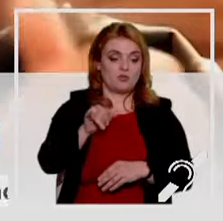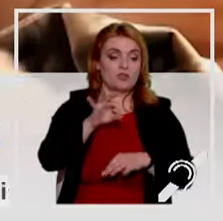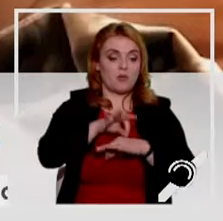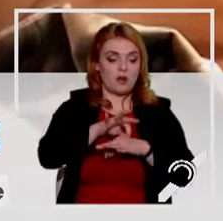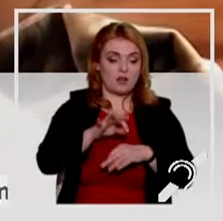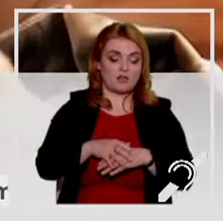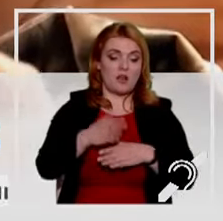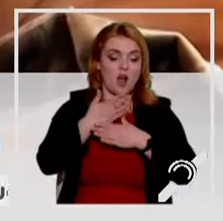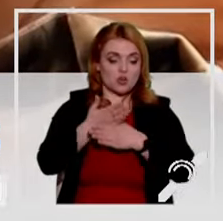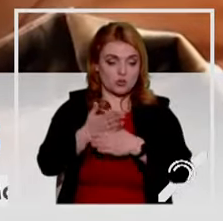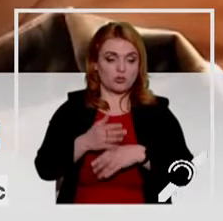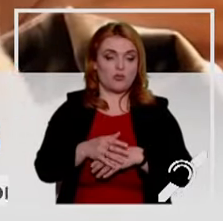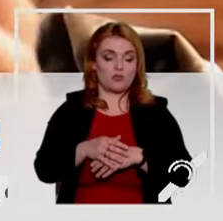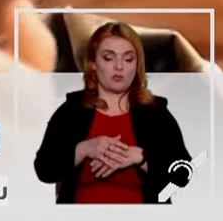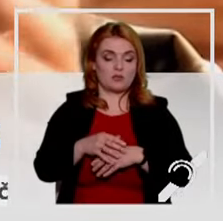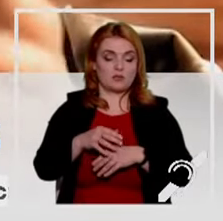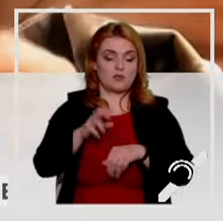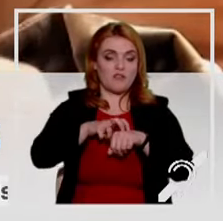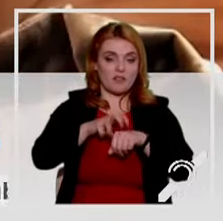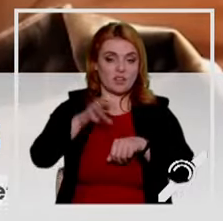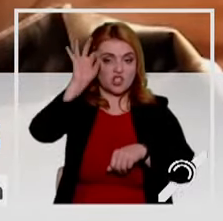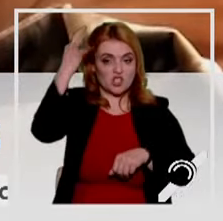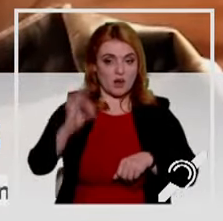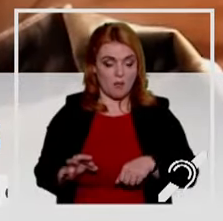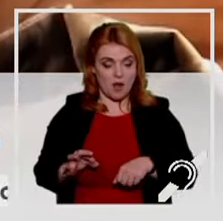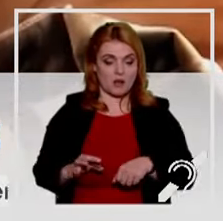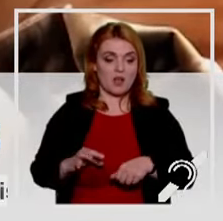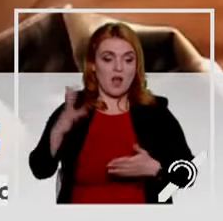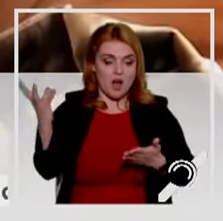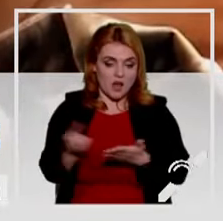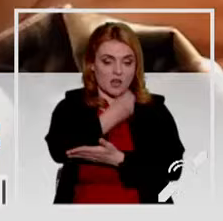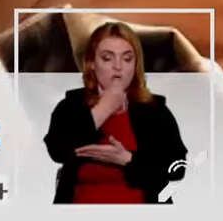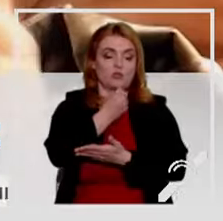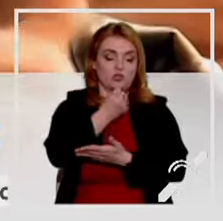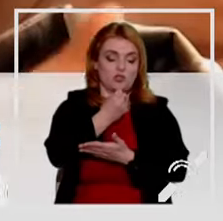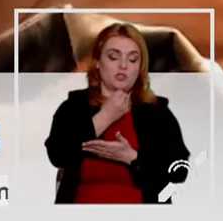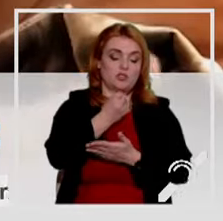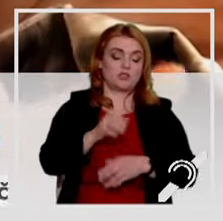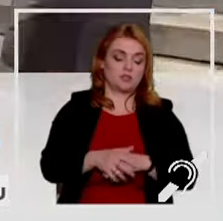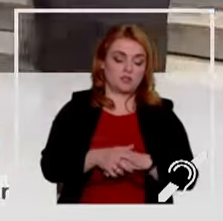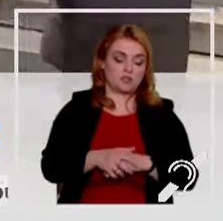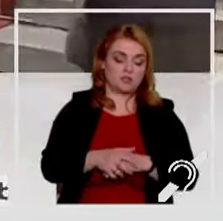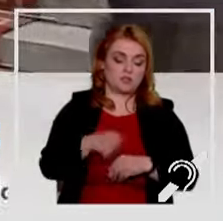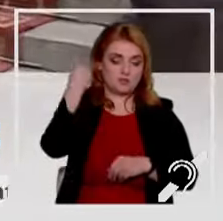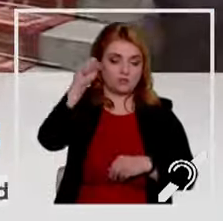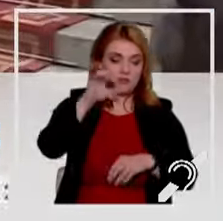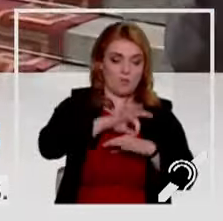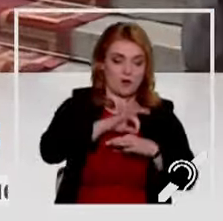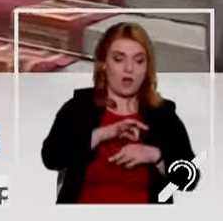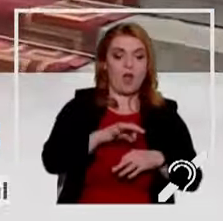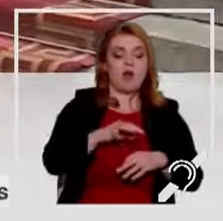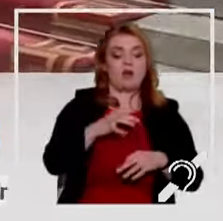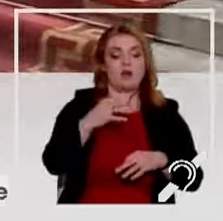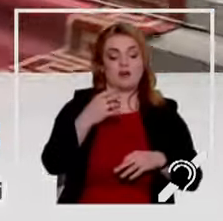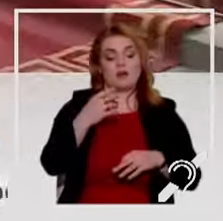Cu ajutorul medicilor din Germania, însă artistul poporului a reușit să depășească această perioadă dificilă, iar pe 2 octombrie a